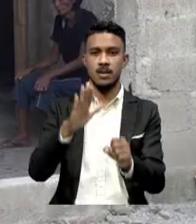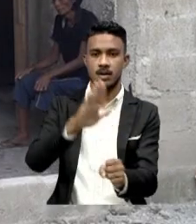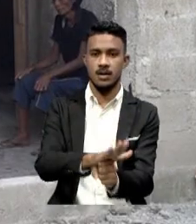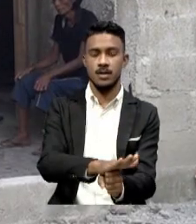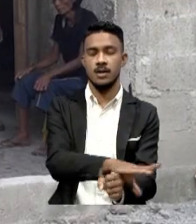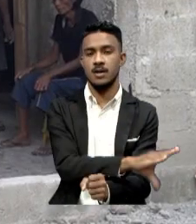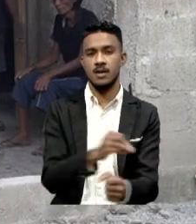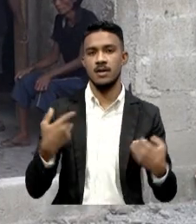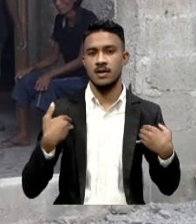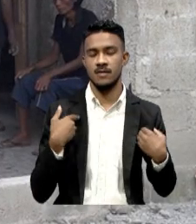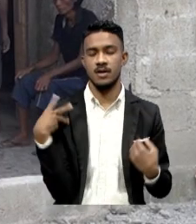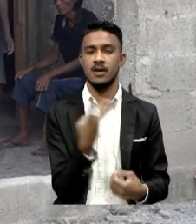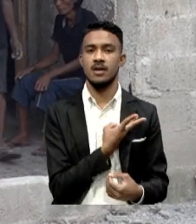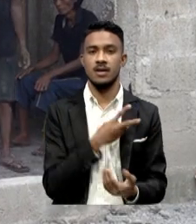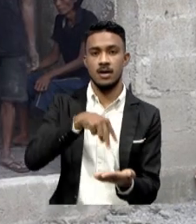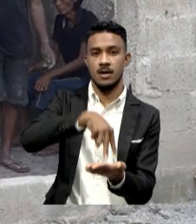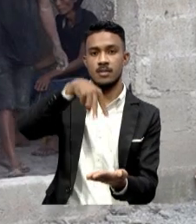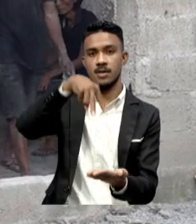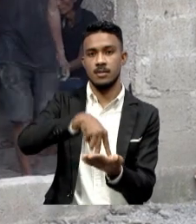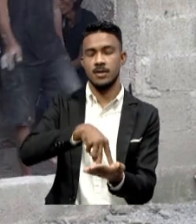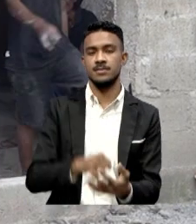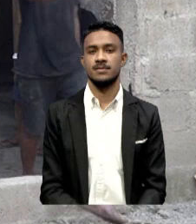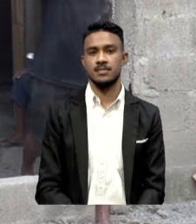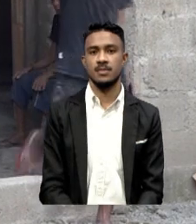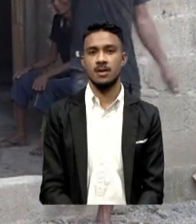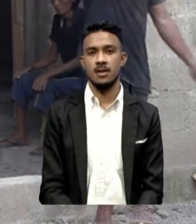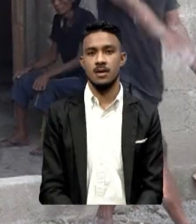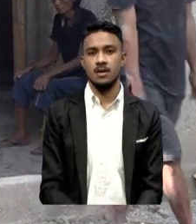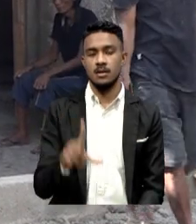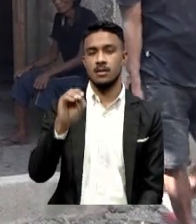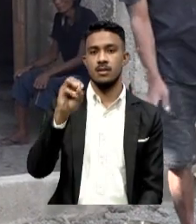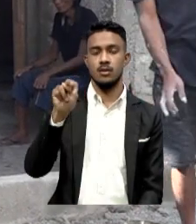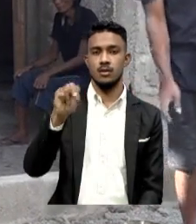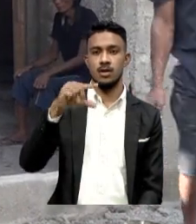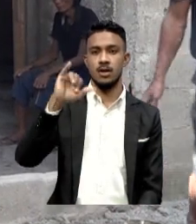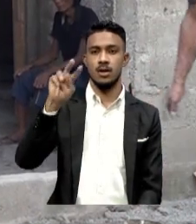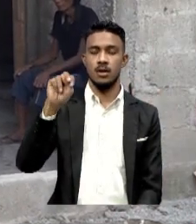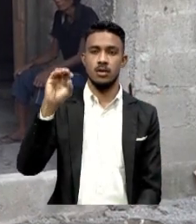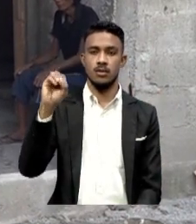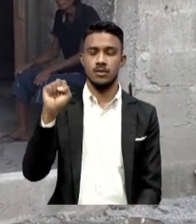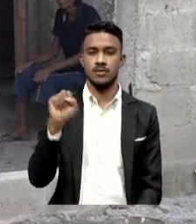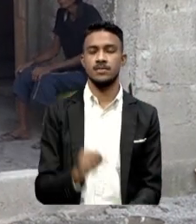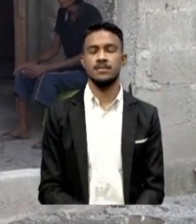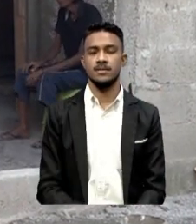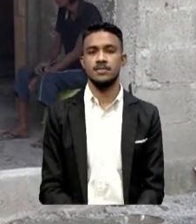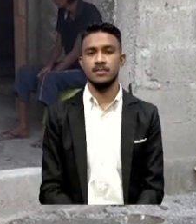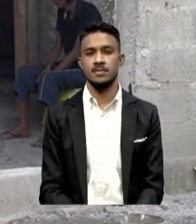rai be ita hambeik bane. Longinus Reis, Jacinto Fuca, Ziemen.